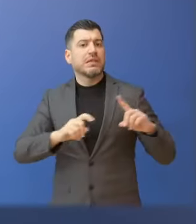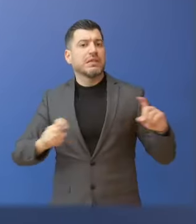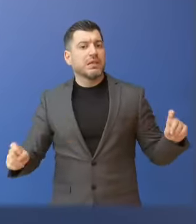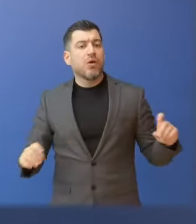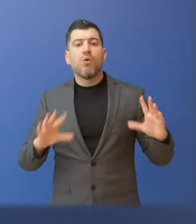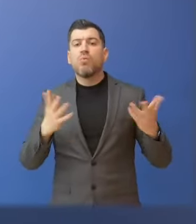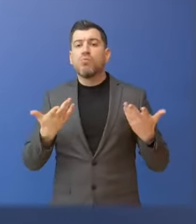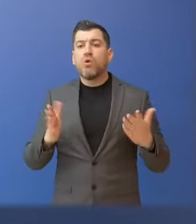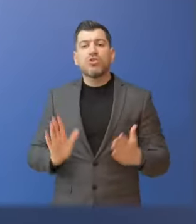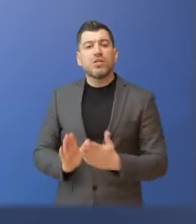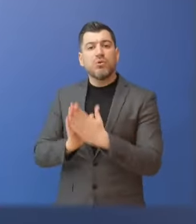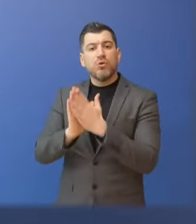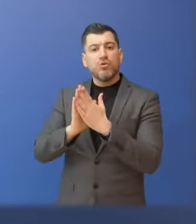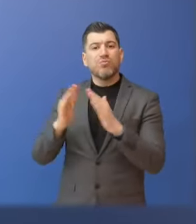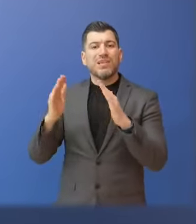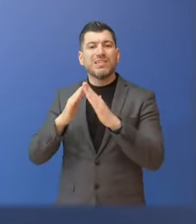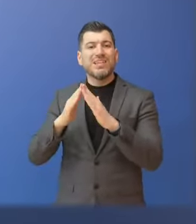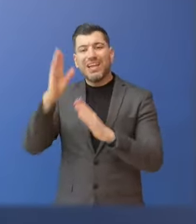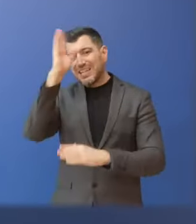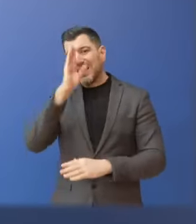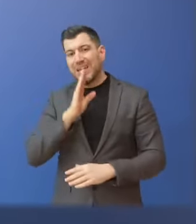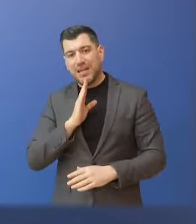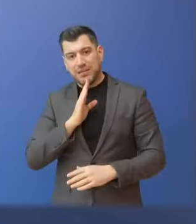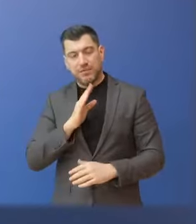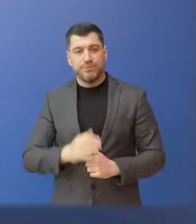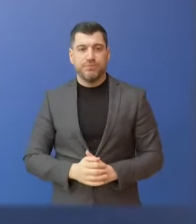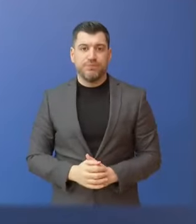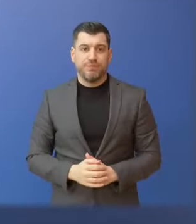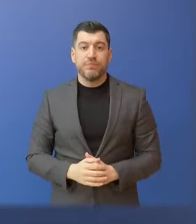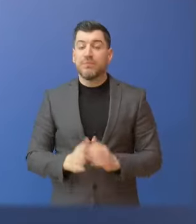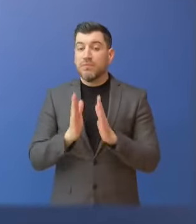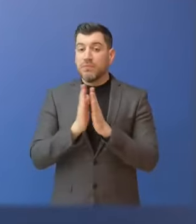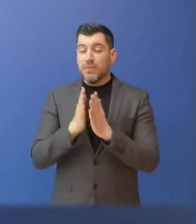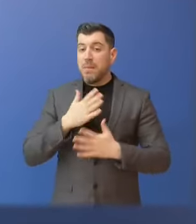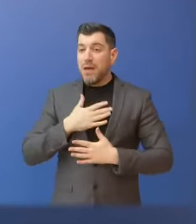στεγαστικής κρίσης παρακαλώ για τις ερωτήσεις